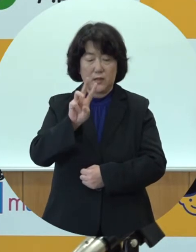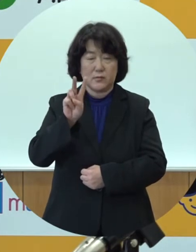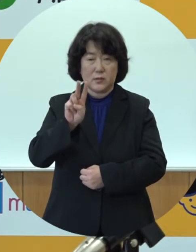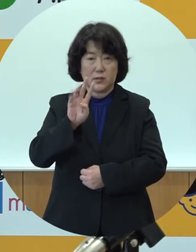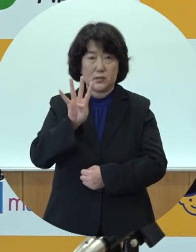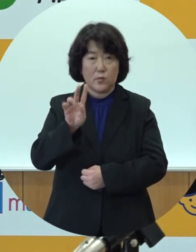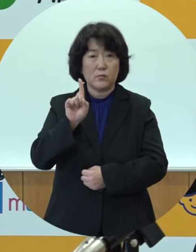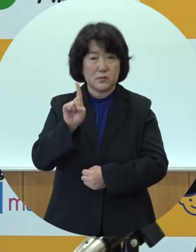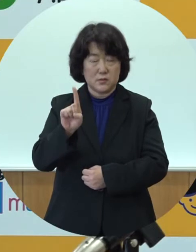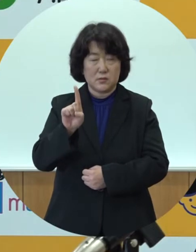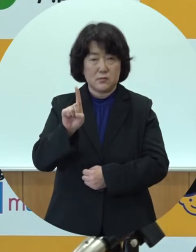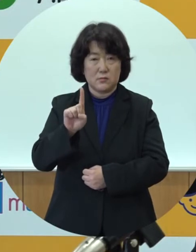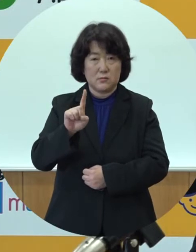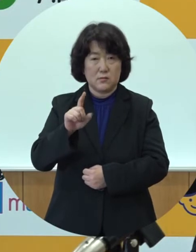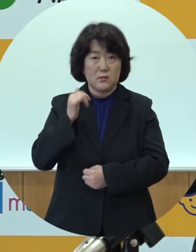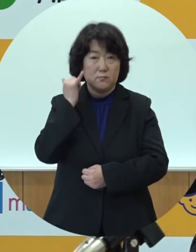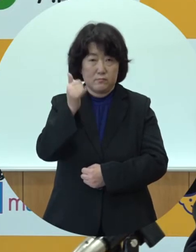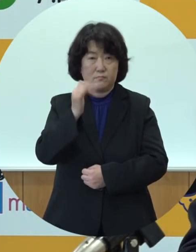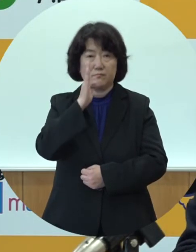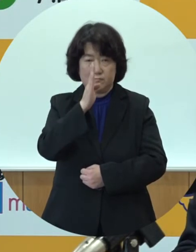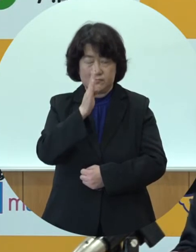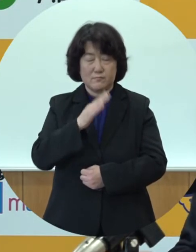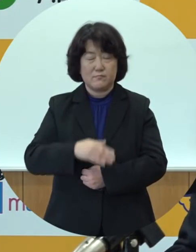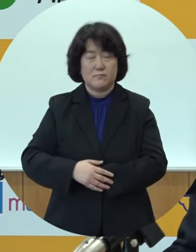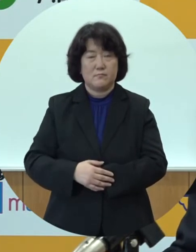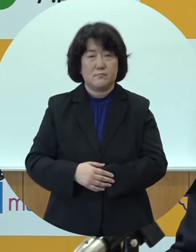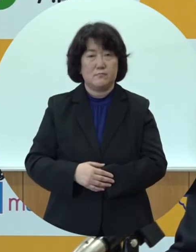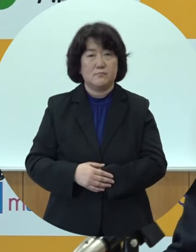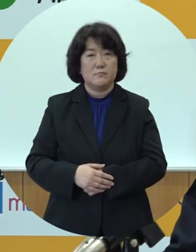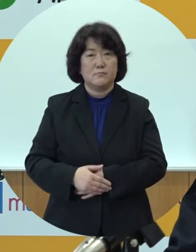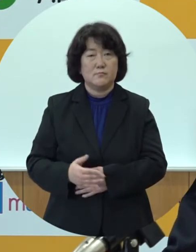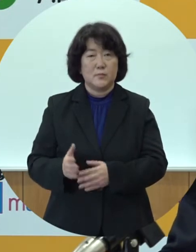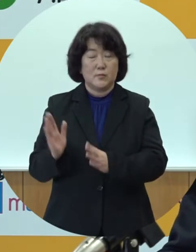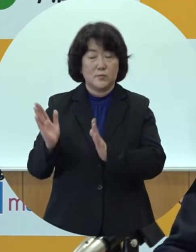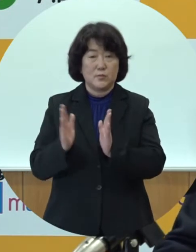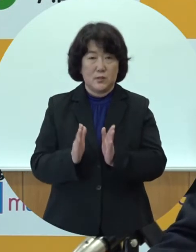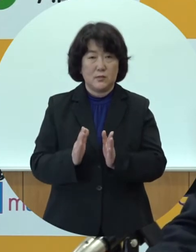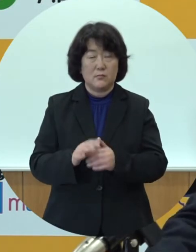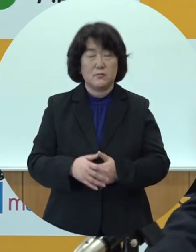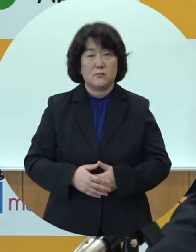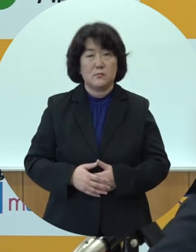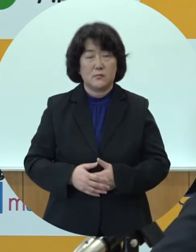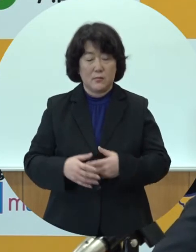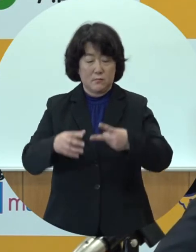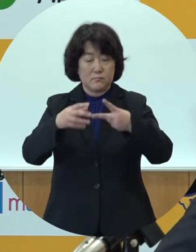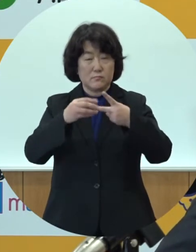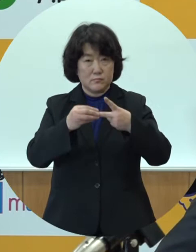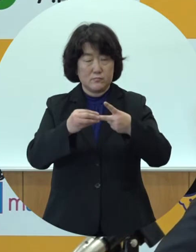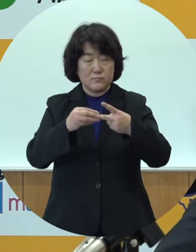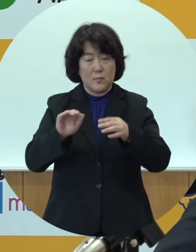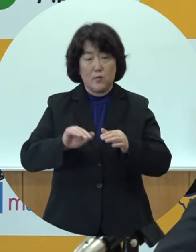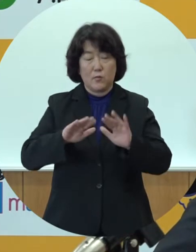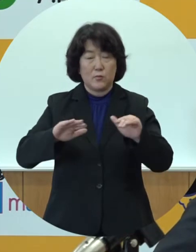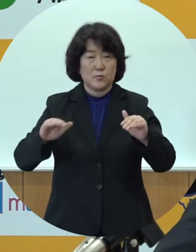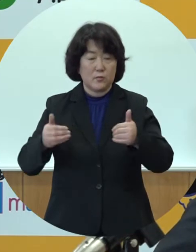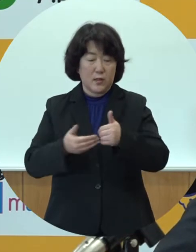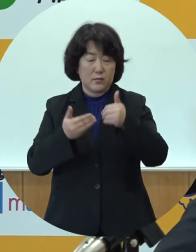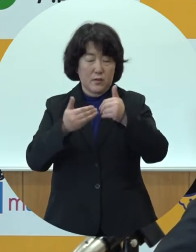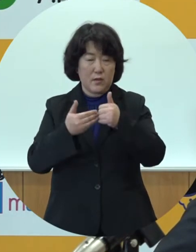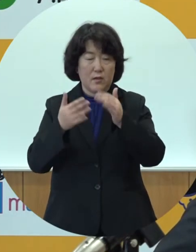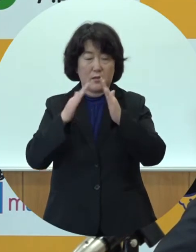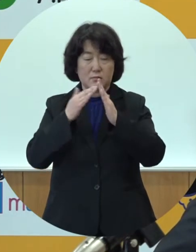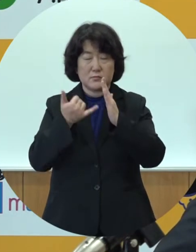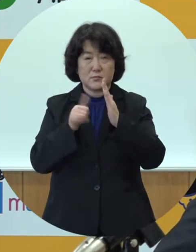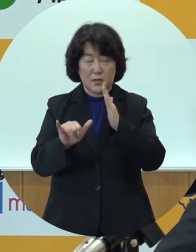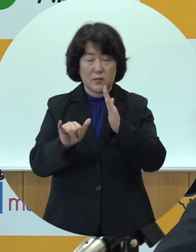0898-35-3241までお問い合わせをください。次に子育て世帯への臨時特別給付金